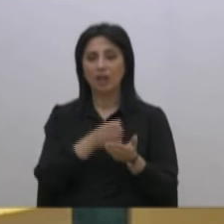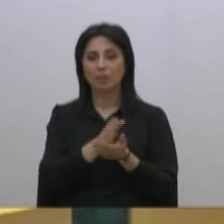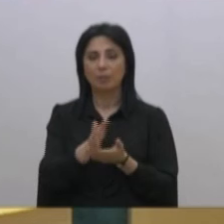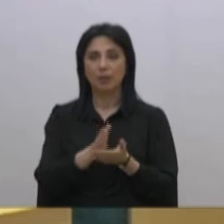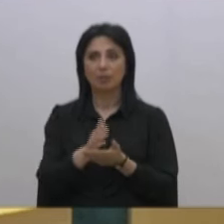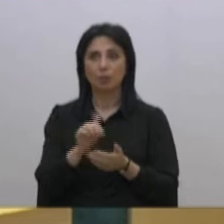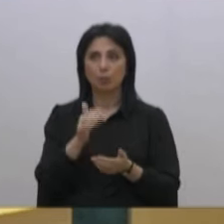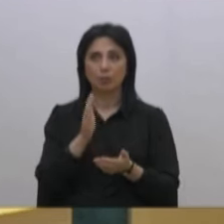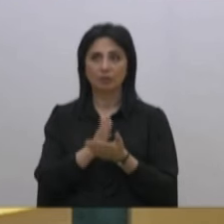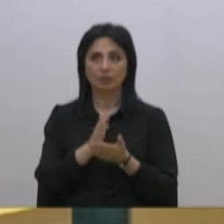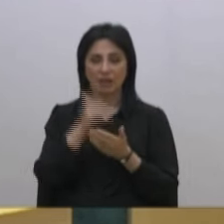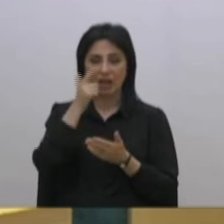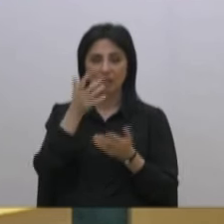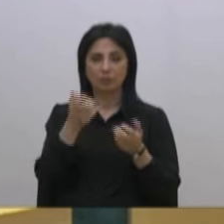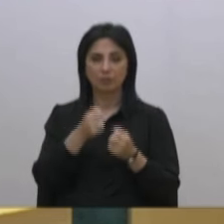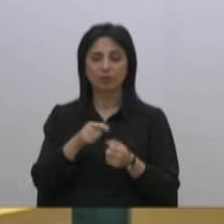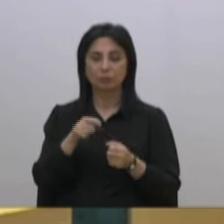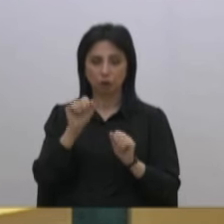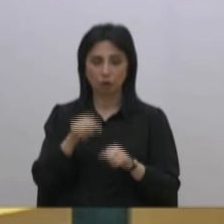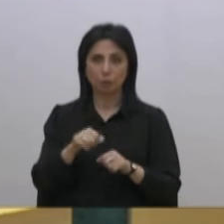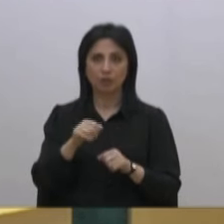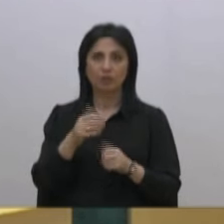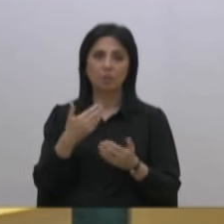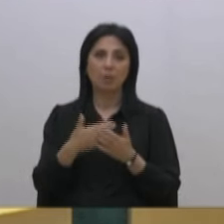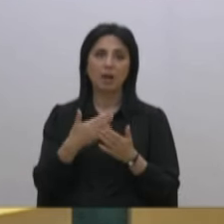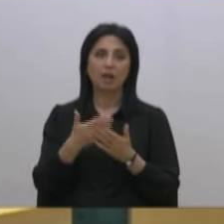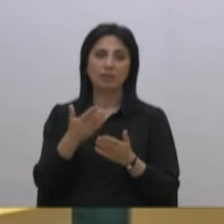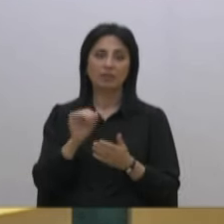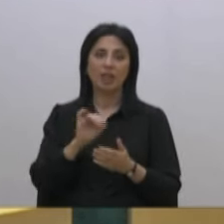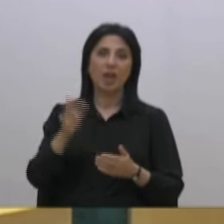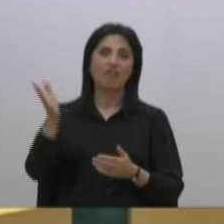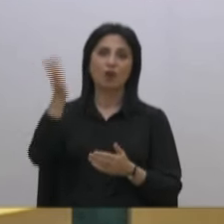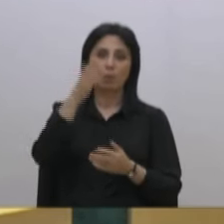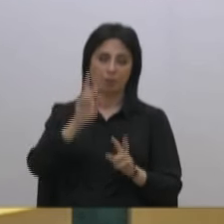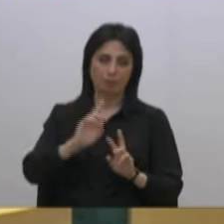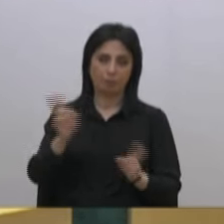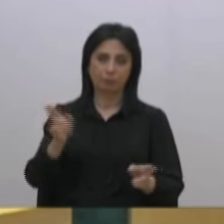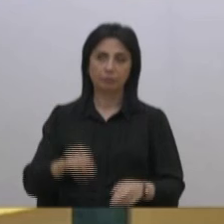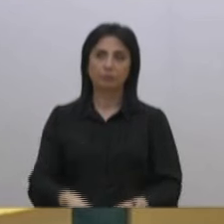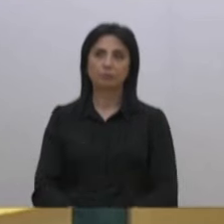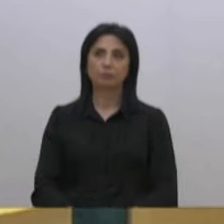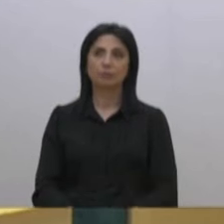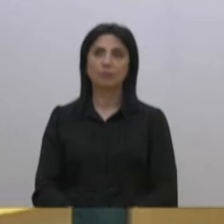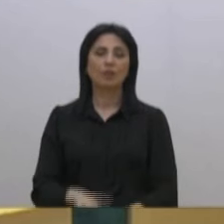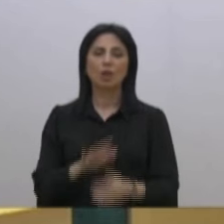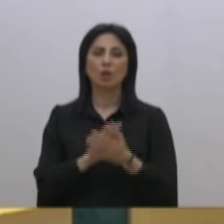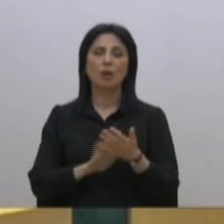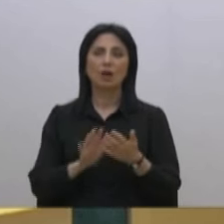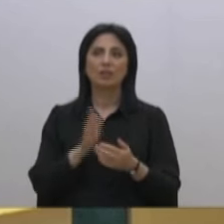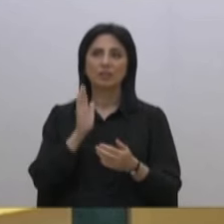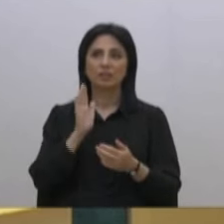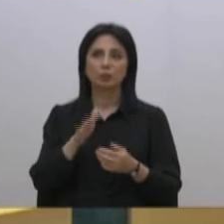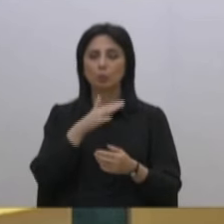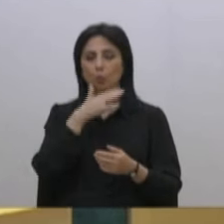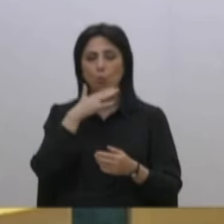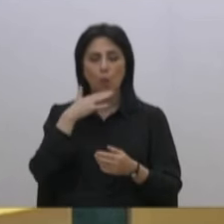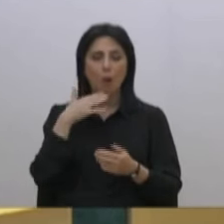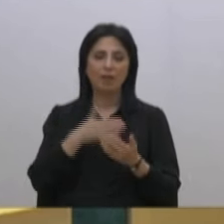მიმართულებით, როგორი განათლების მიღებაც მათ შეუძლიათ მაგალითად დღეს ევროპულ ქვეყნებში. რომ არ გავაგრძელო, იქნება